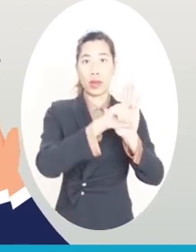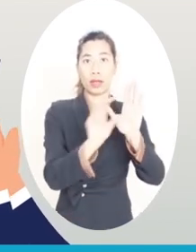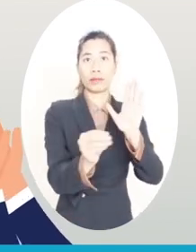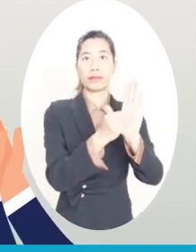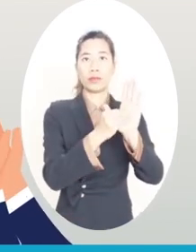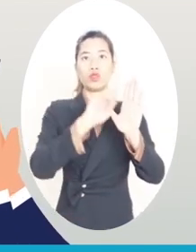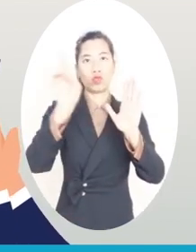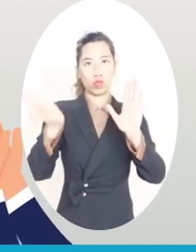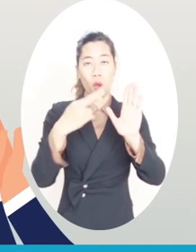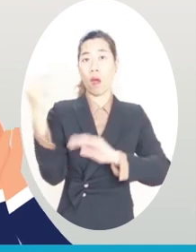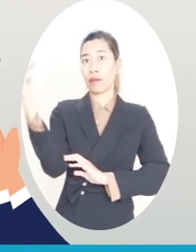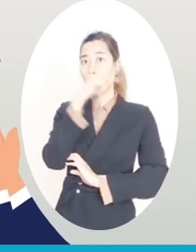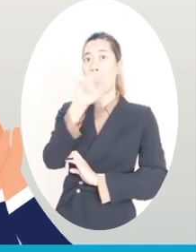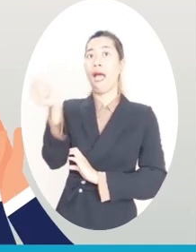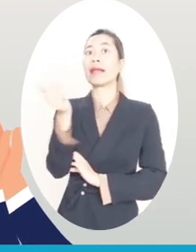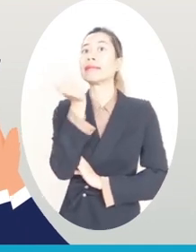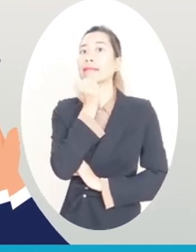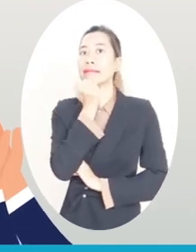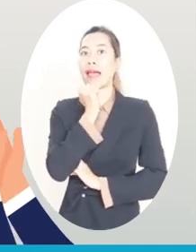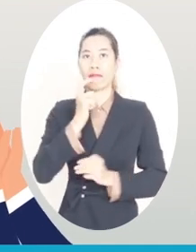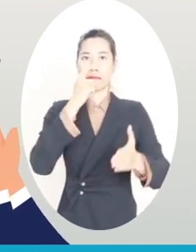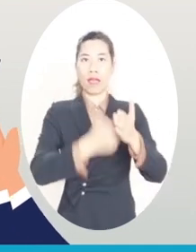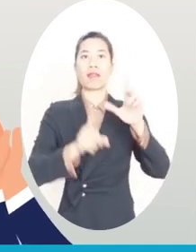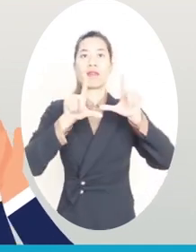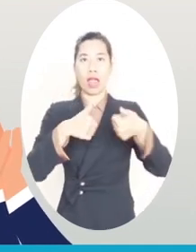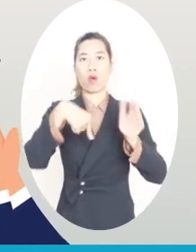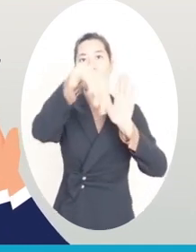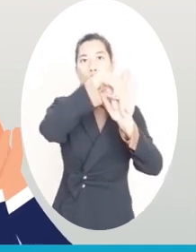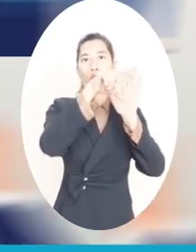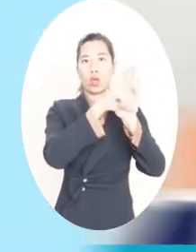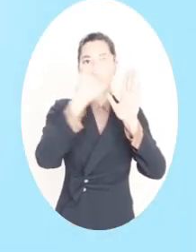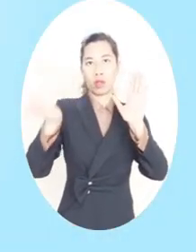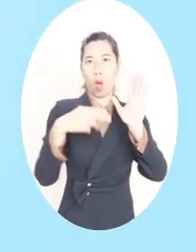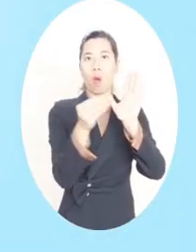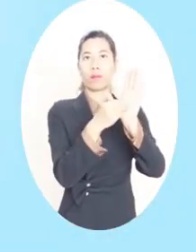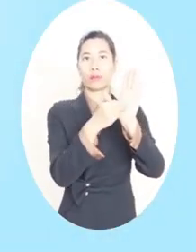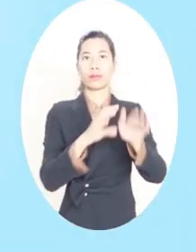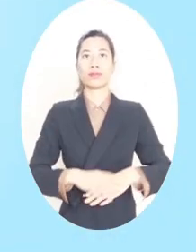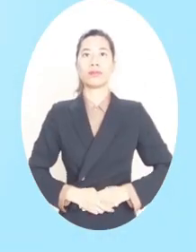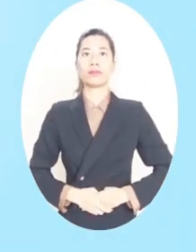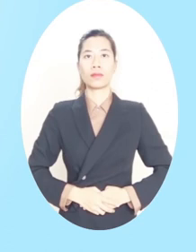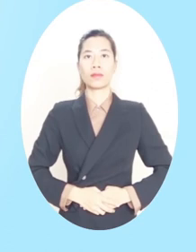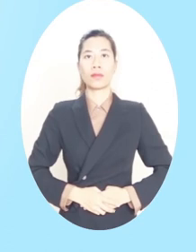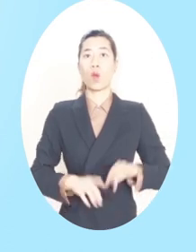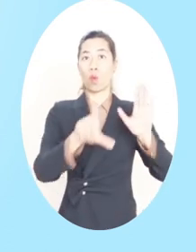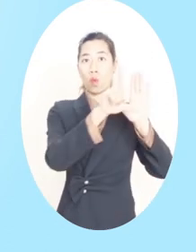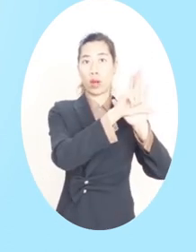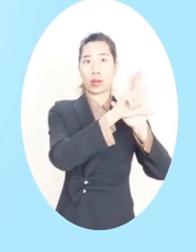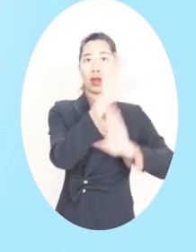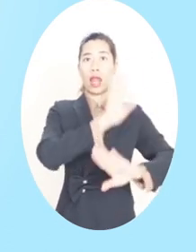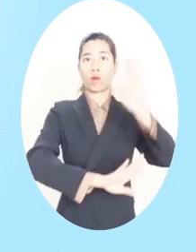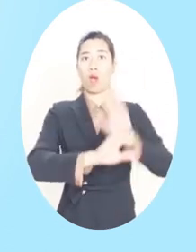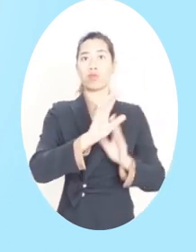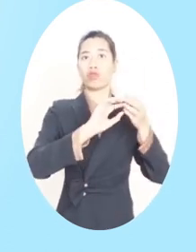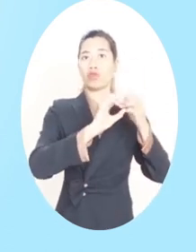trình tự, thủ tục xử lý hành vi quấy rối tình dục tại nơi làm việc trong nội quy lao động. Những điều chỉnh trong Bộ luật Lao động năm